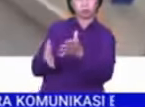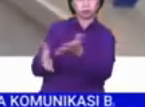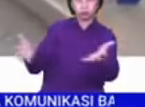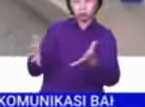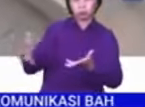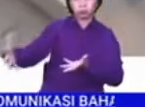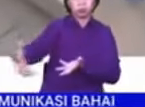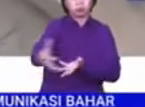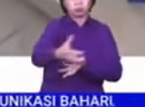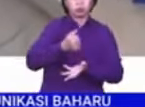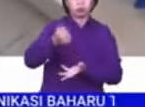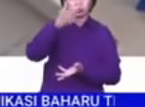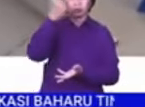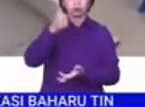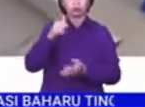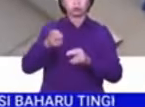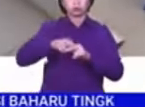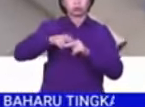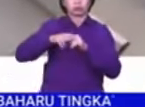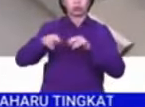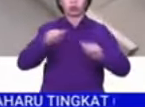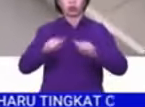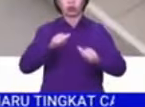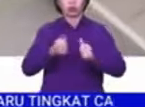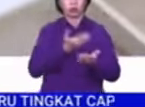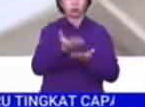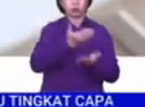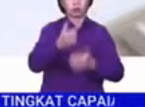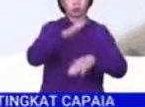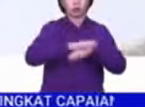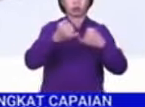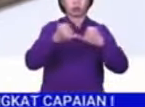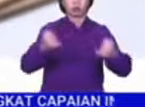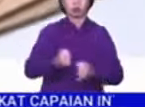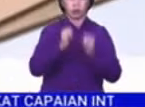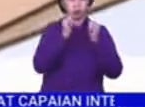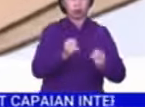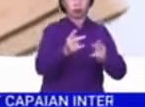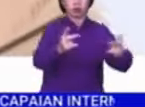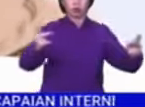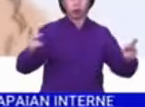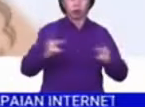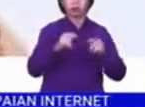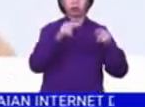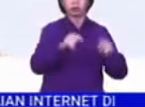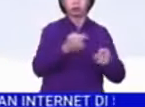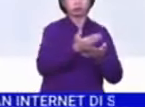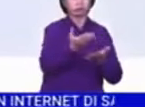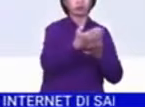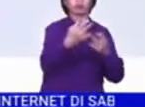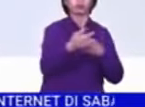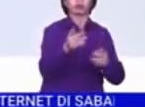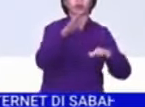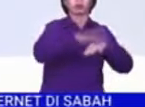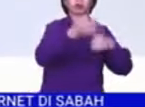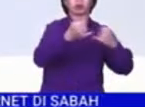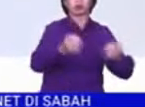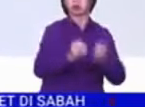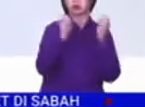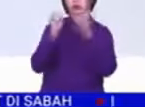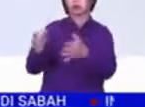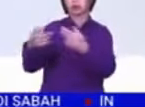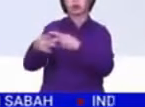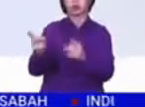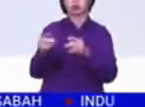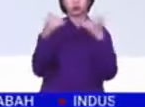diperoleh ekoren ekoran peningkatan aktiviti pembelian dalam talian oleh individu di kawasan tersebut antara produk